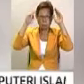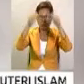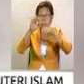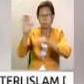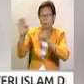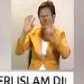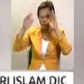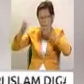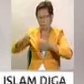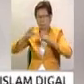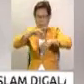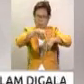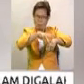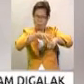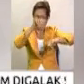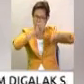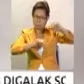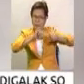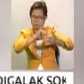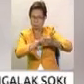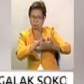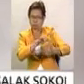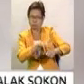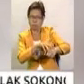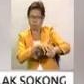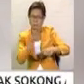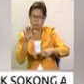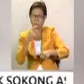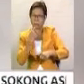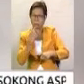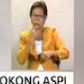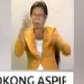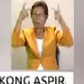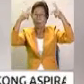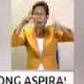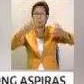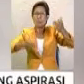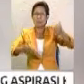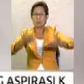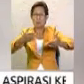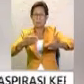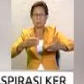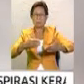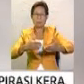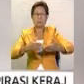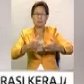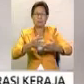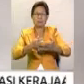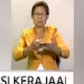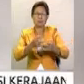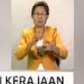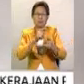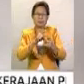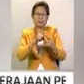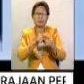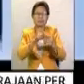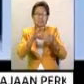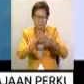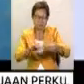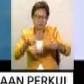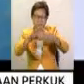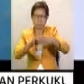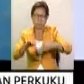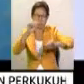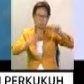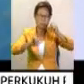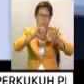pihaknya untuk menegur drama berkenaan. Pihaknya menganggap pengarah mungkin terkilaf dalam menentukan tajuk dan jalan cerita drama